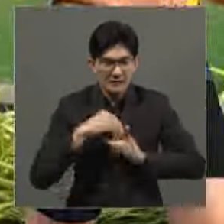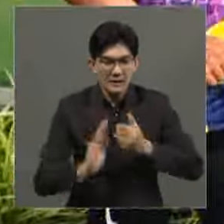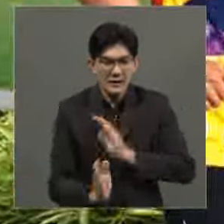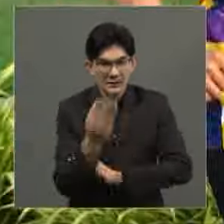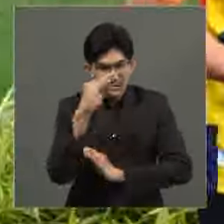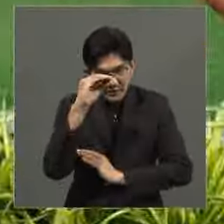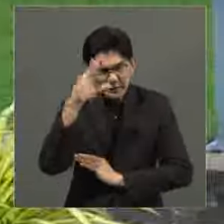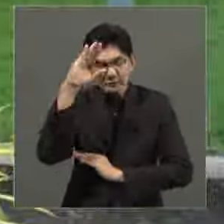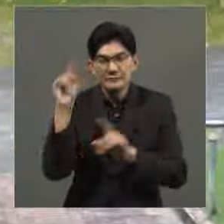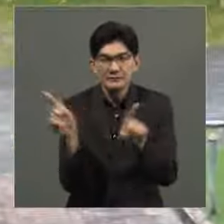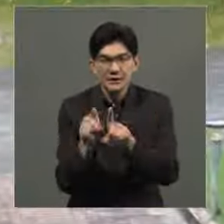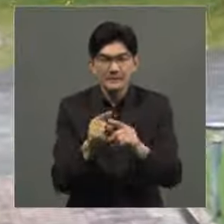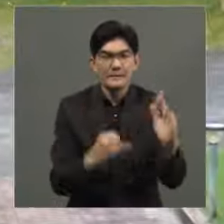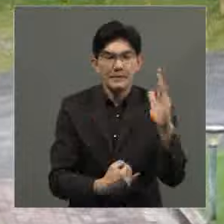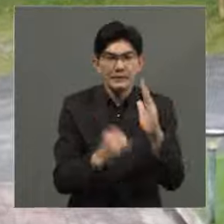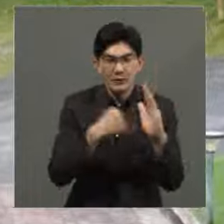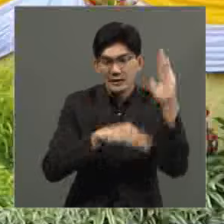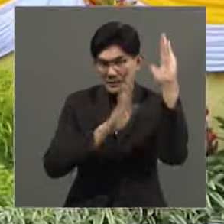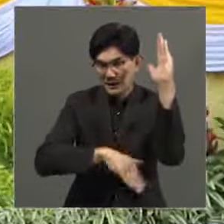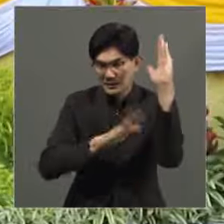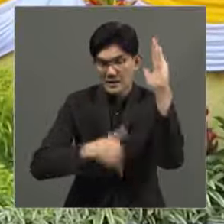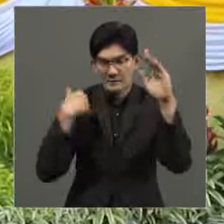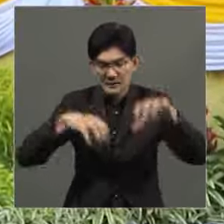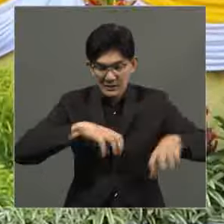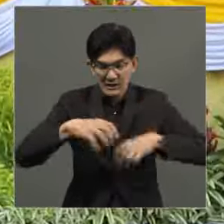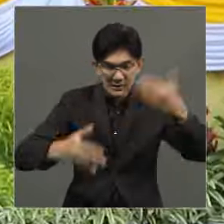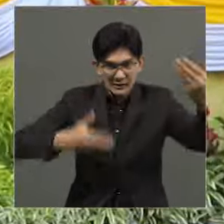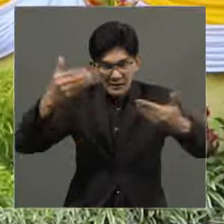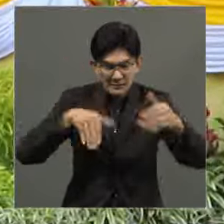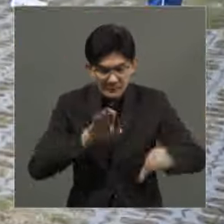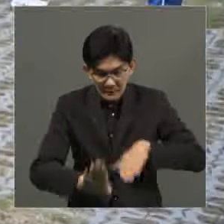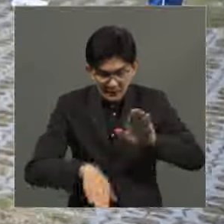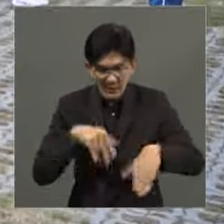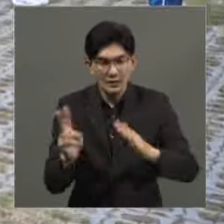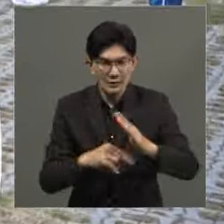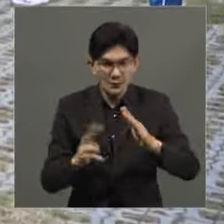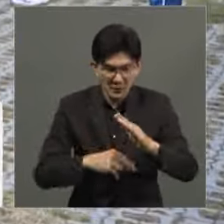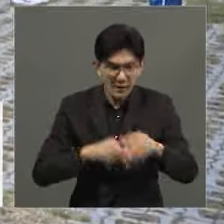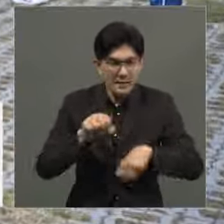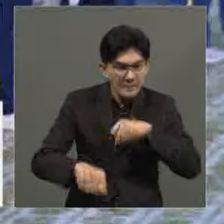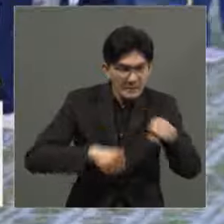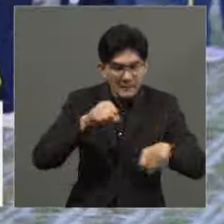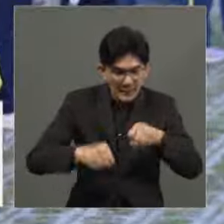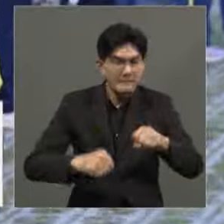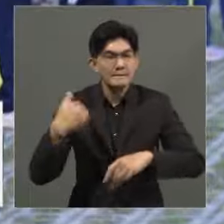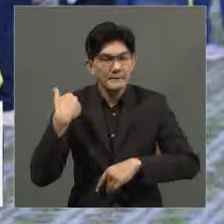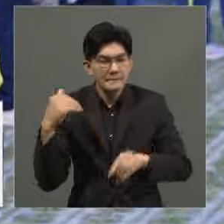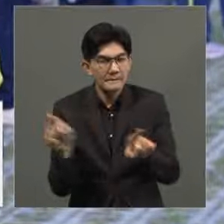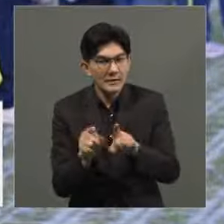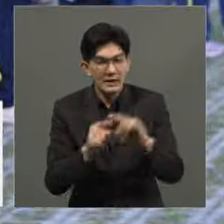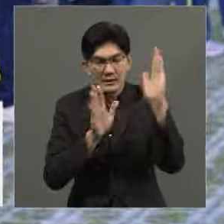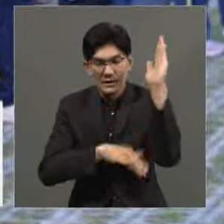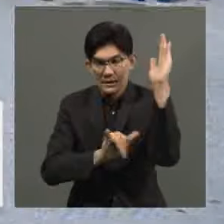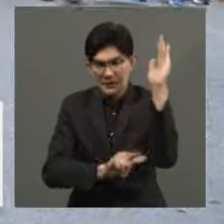ด้วยส่วนหลายจังหวัดทางภาคใต้ก็มีการจัดกิจกรรมเดินวิ่งปั่นป้องกันอัมพาตกันอย่างคึกคักเช่นเดียวกันค่ะอย่างเช่นจังหวัด